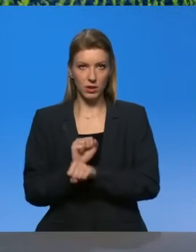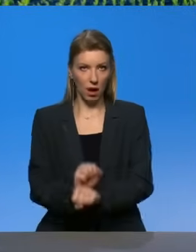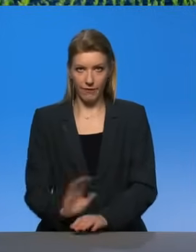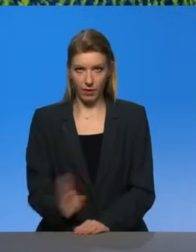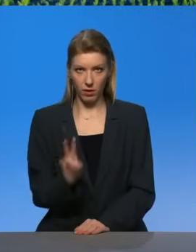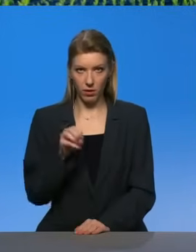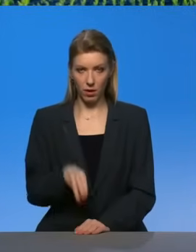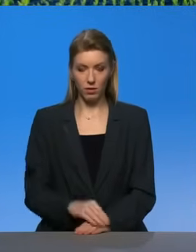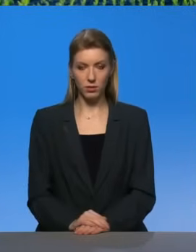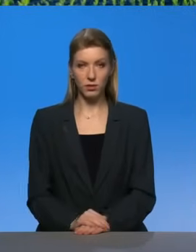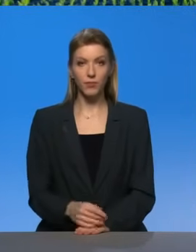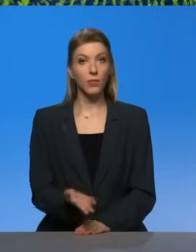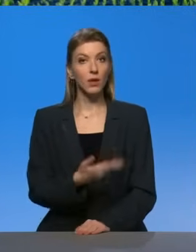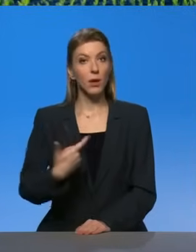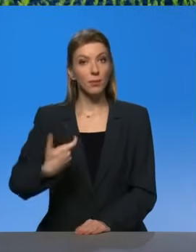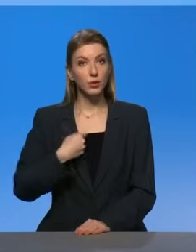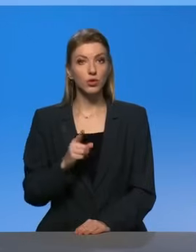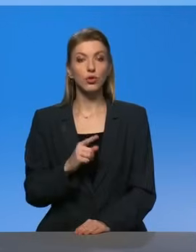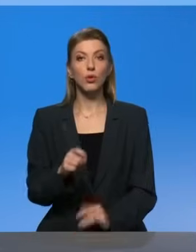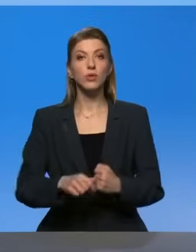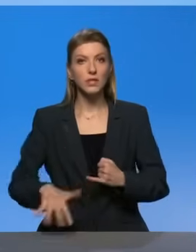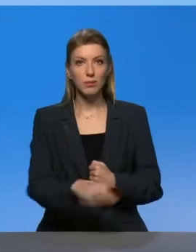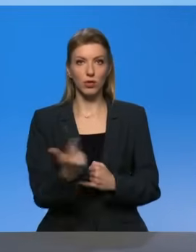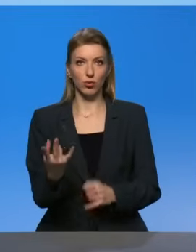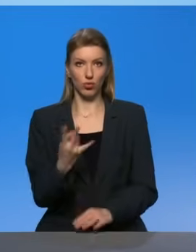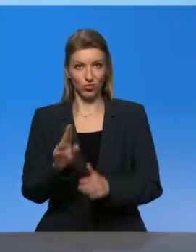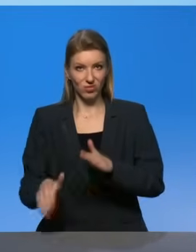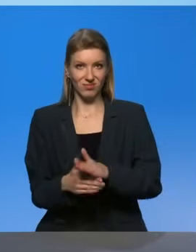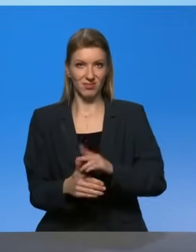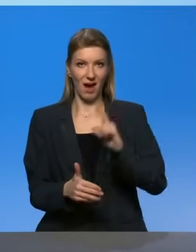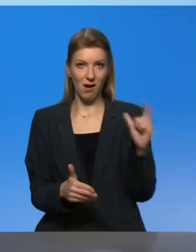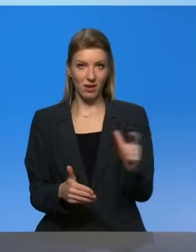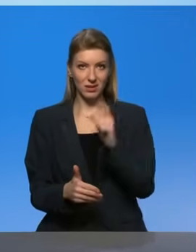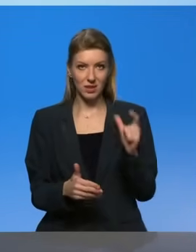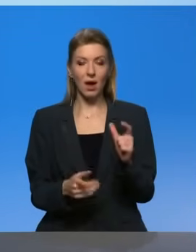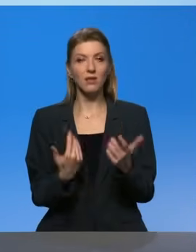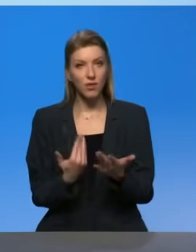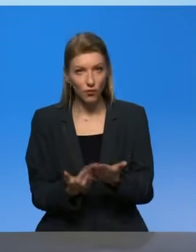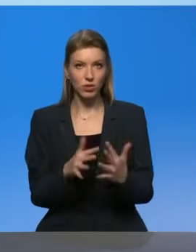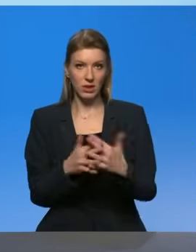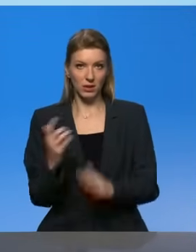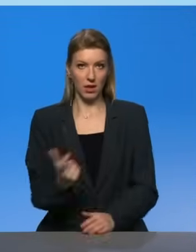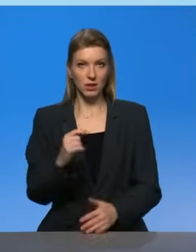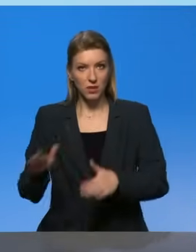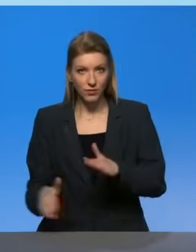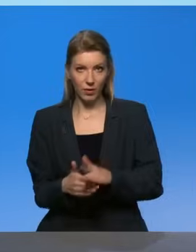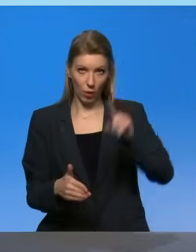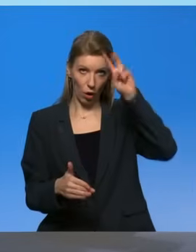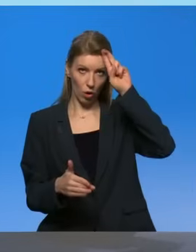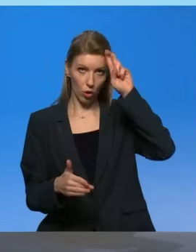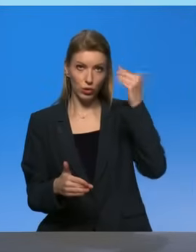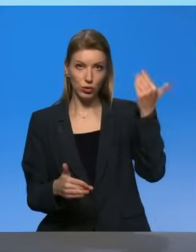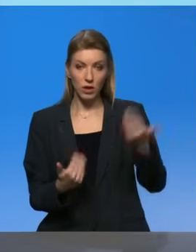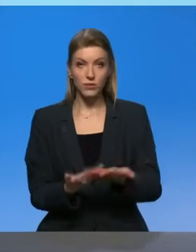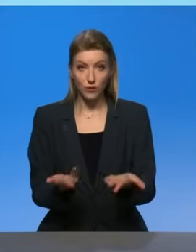Нам тут пишут, земле нужен хозяин, и сельское хозяйство должно быть под крылом государства. Вот, наверное, в такие непростые времена этого